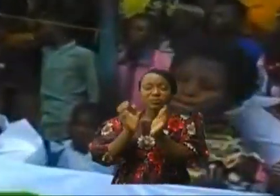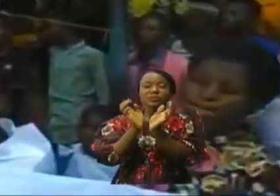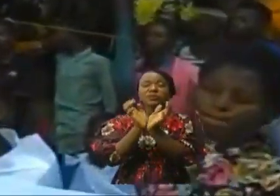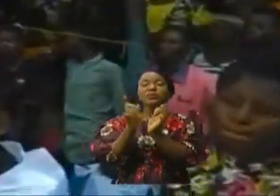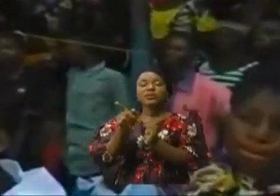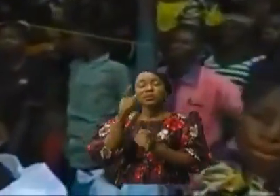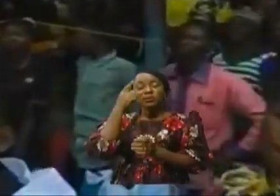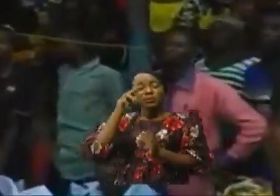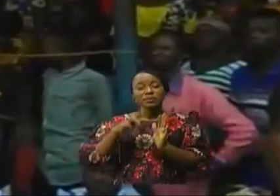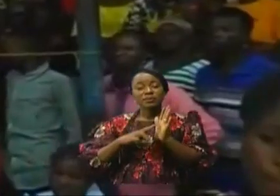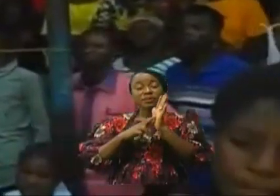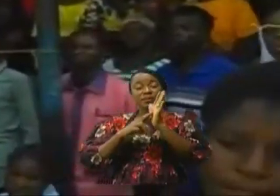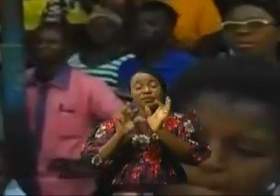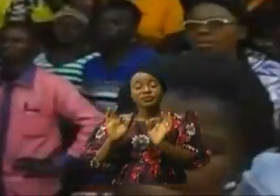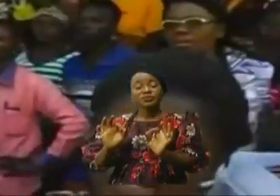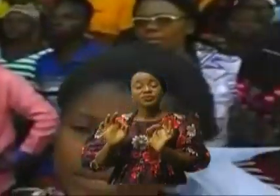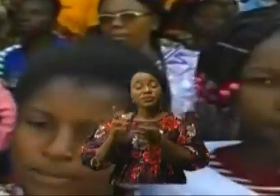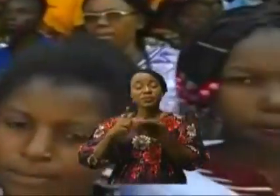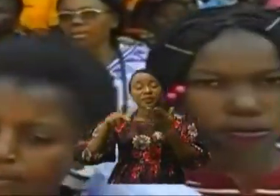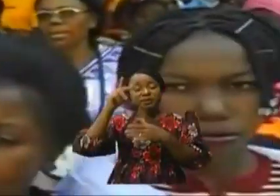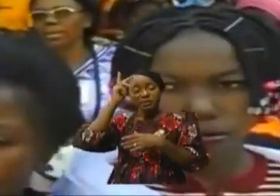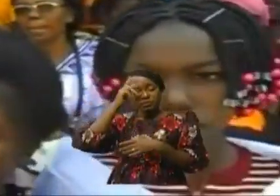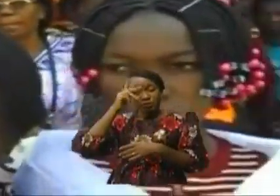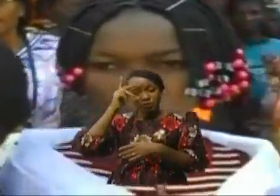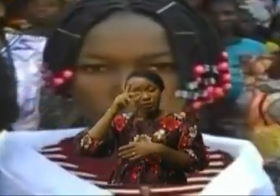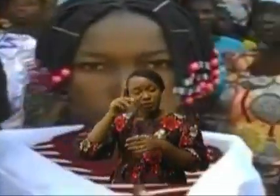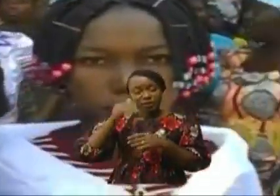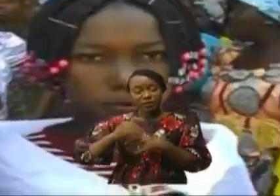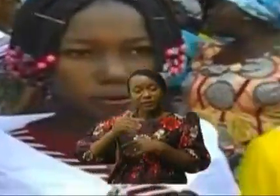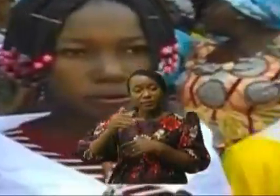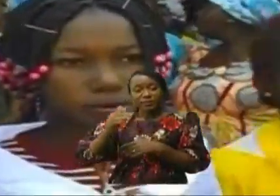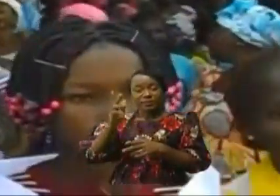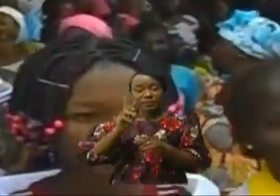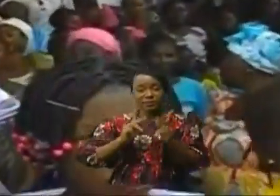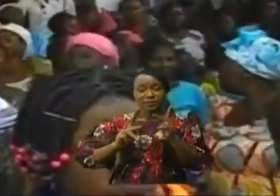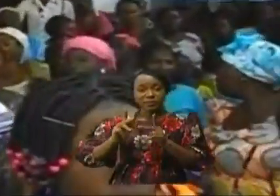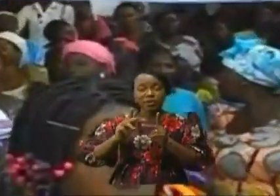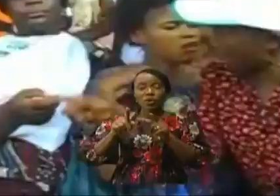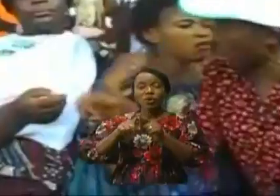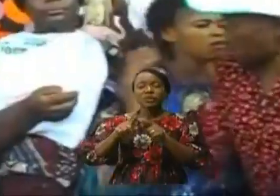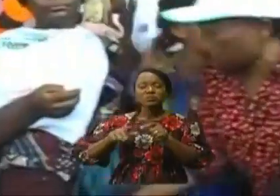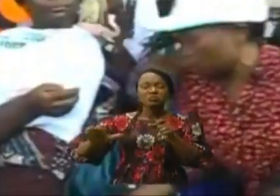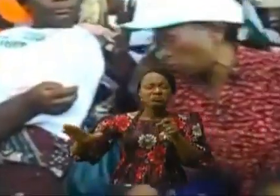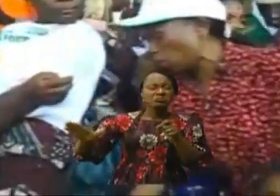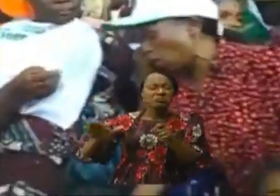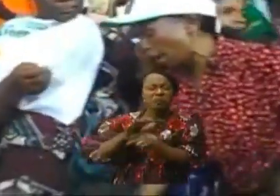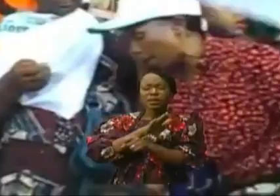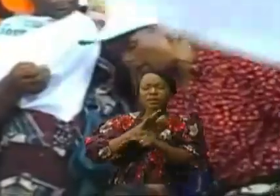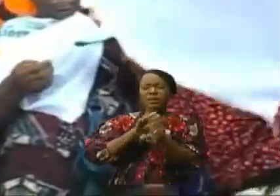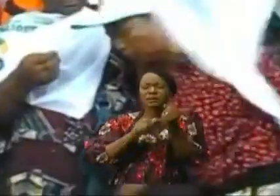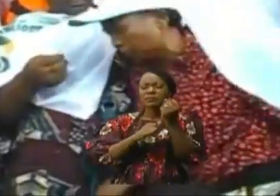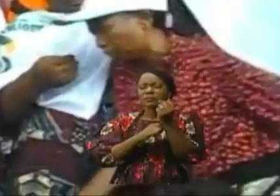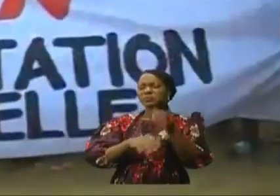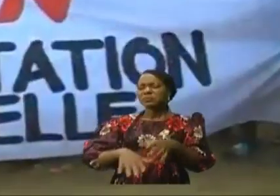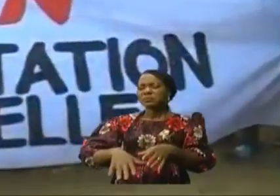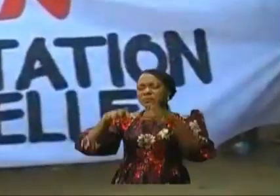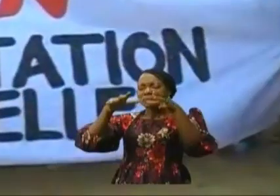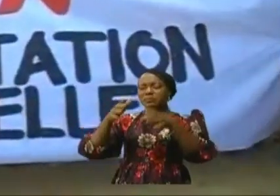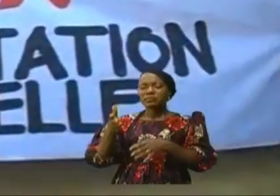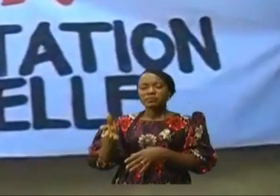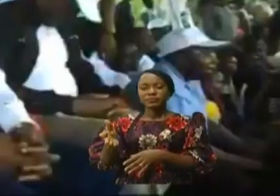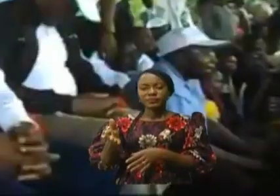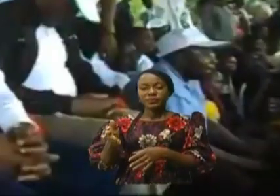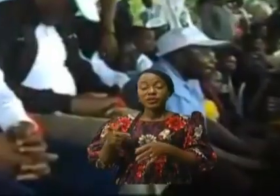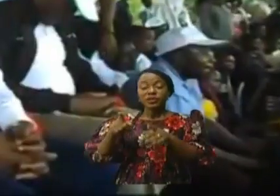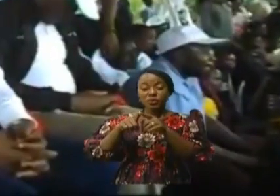présenter officiellement ce nouveau parti politique. Déjà devant la population lomamienne, plein comme un nef prêt à s'éclater, Maître Urbain